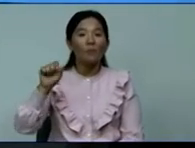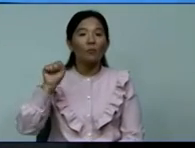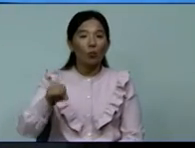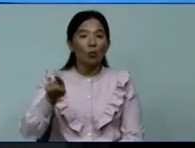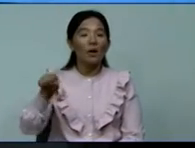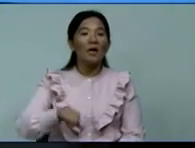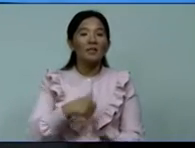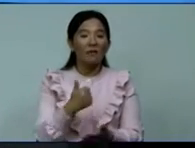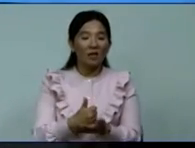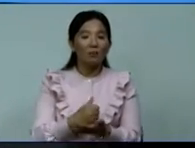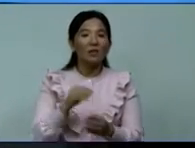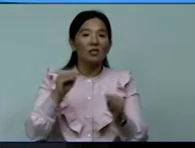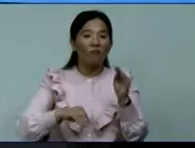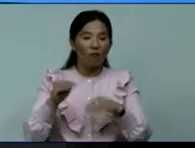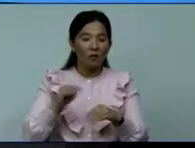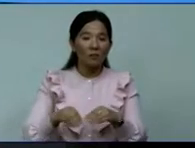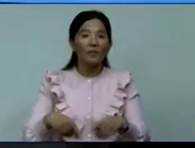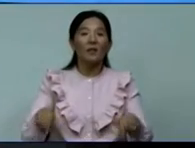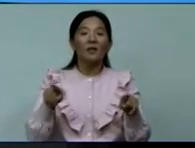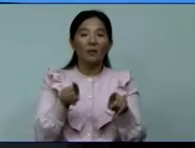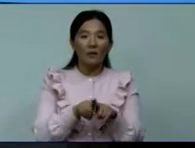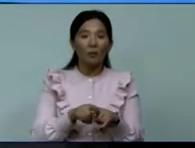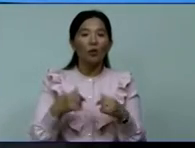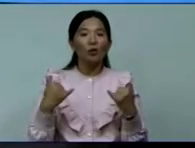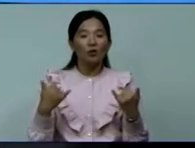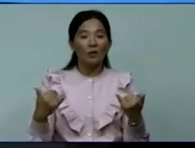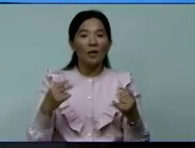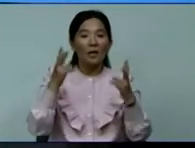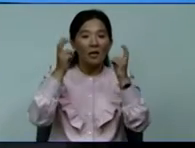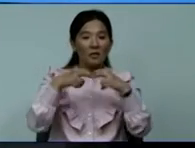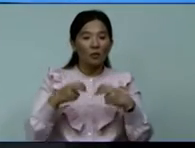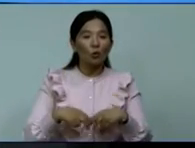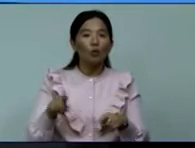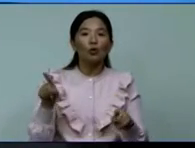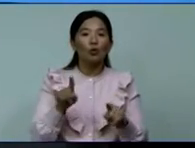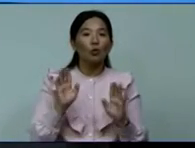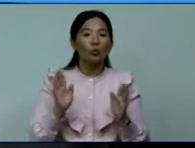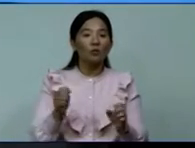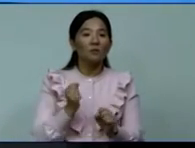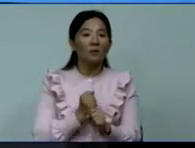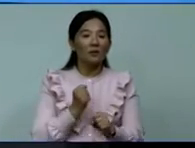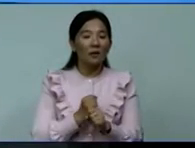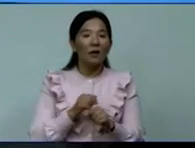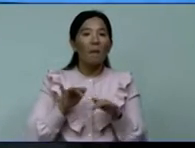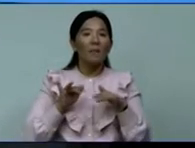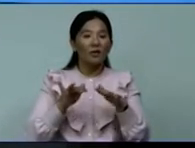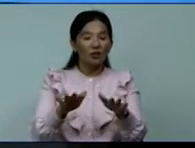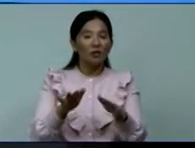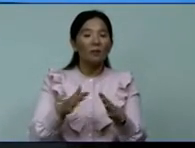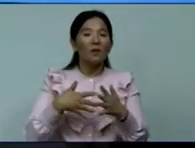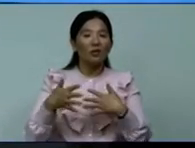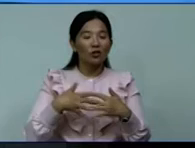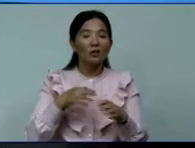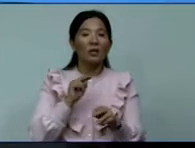основными свойствами. Итак, давайте рассмотрим, что же мы будем делать в данной практической работе